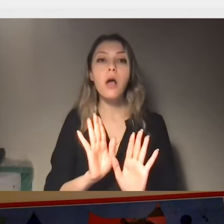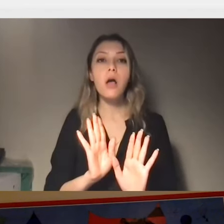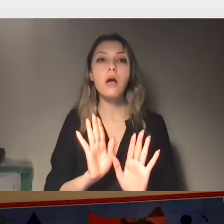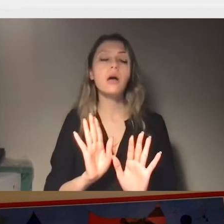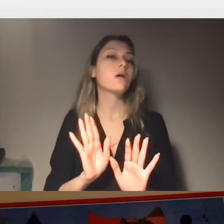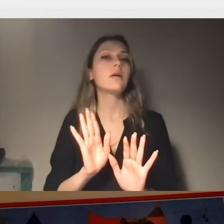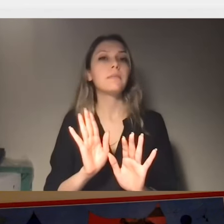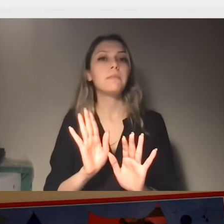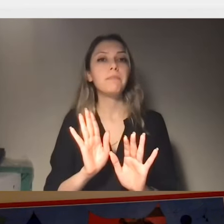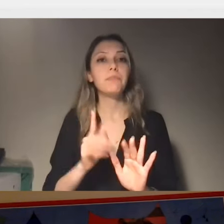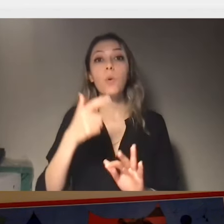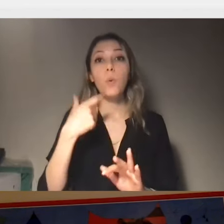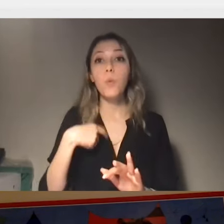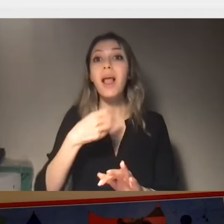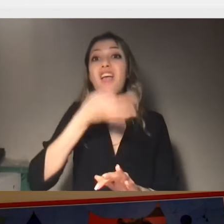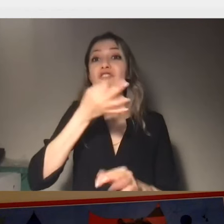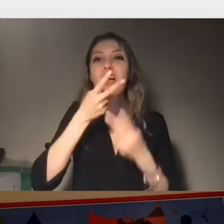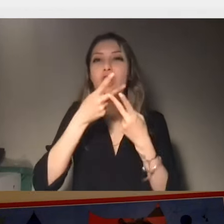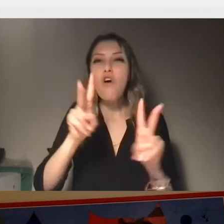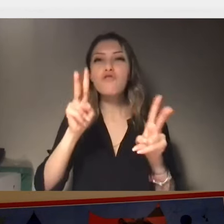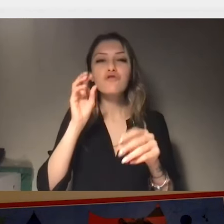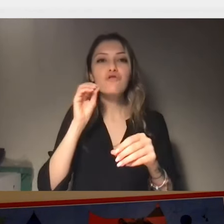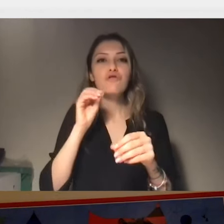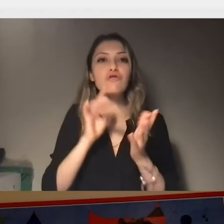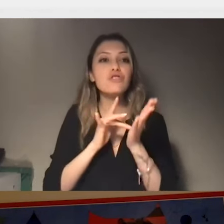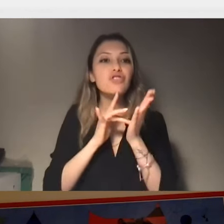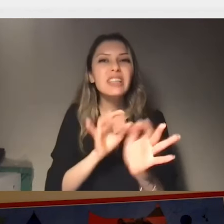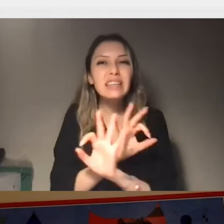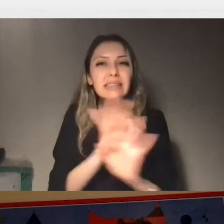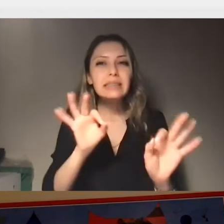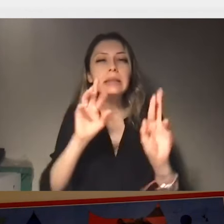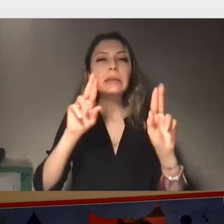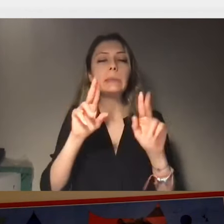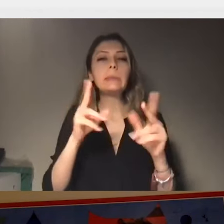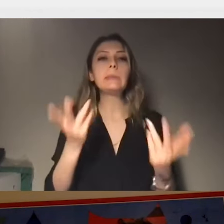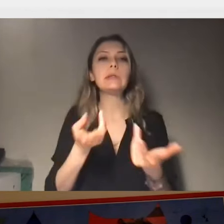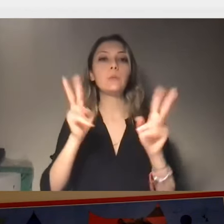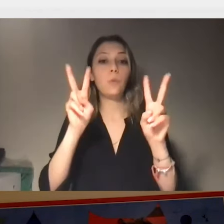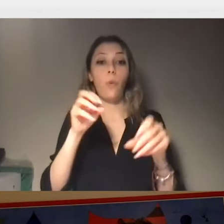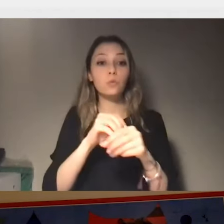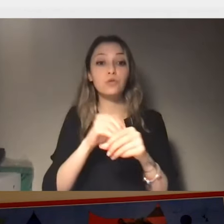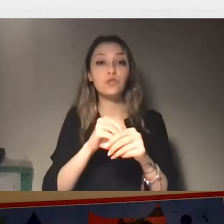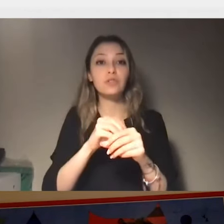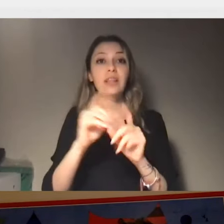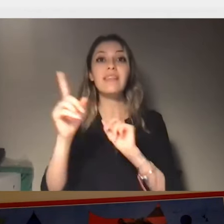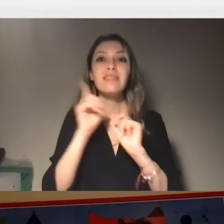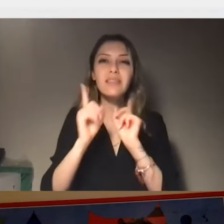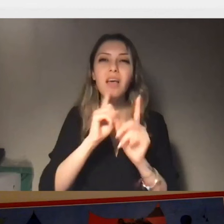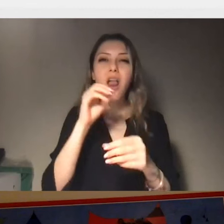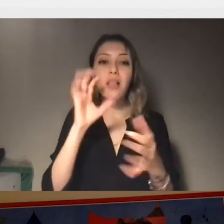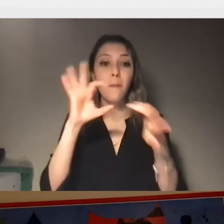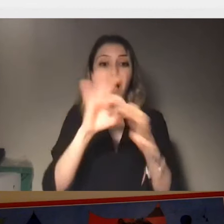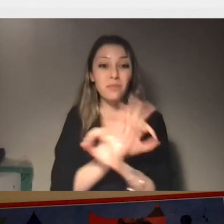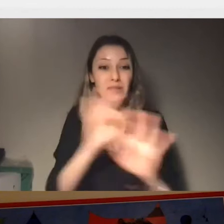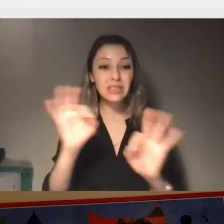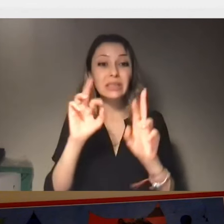zamanda özellikle ifade özgürlüğü gibi, cezasızlık gibi, yargının bağımsızlığı